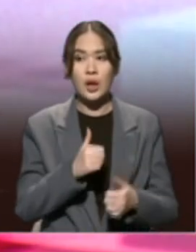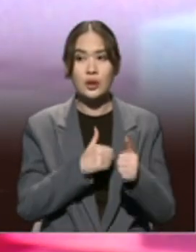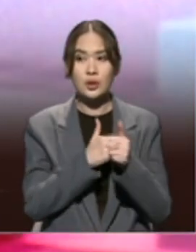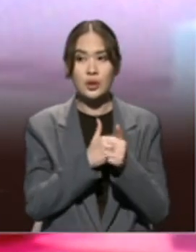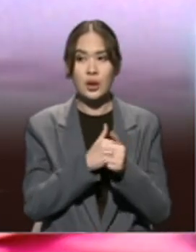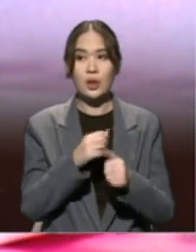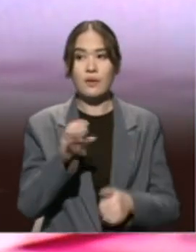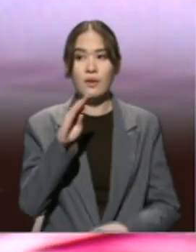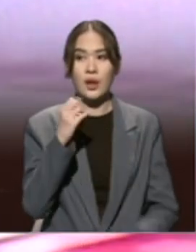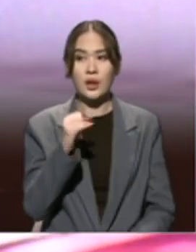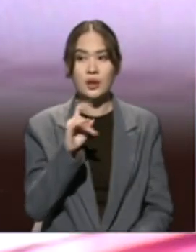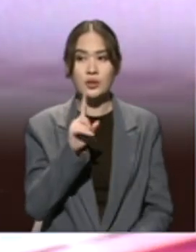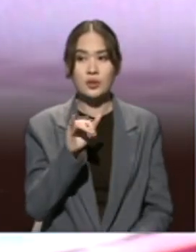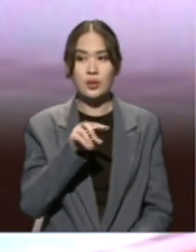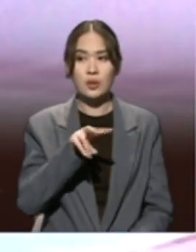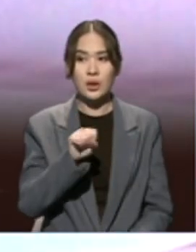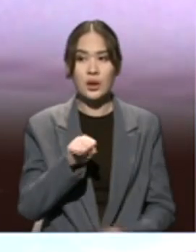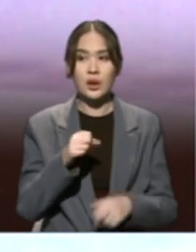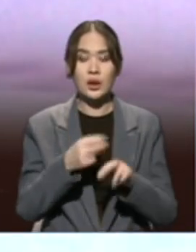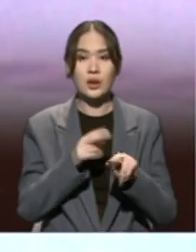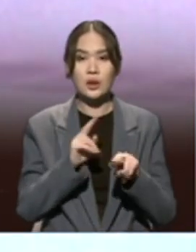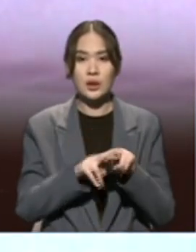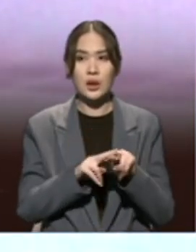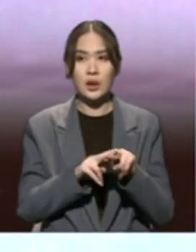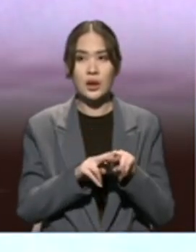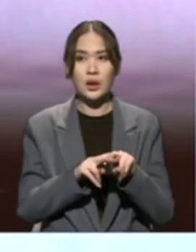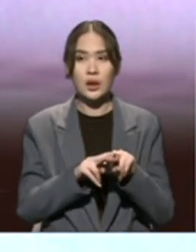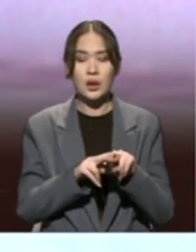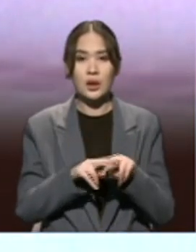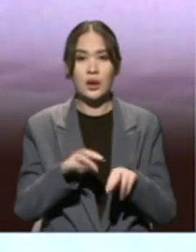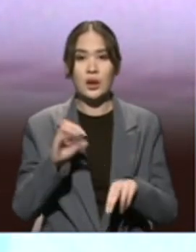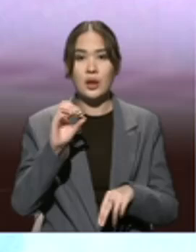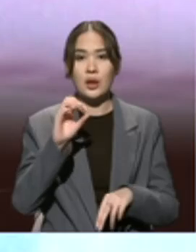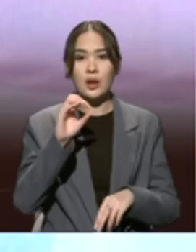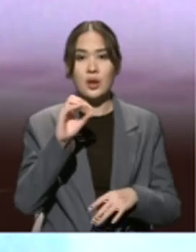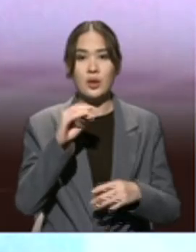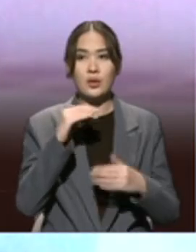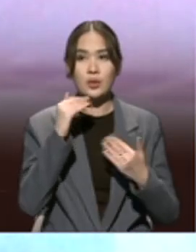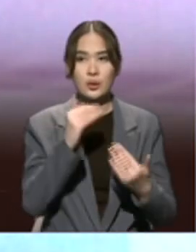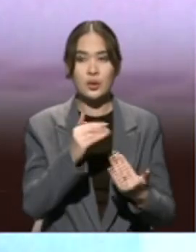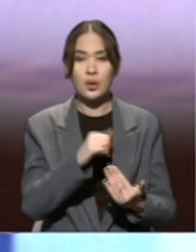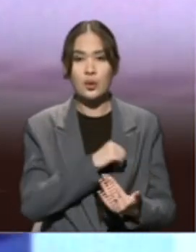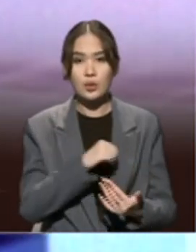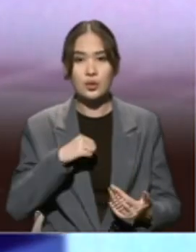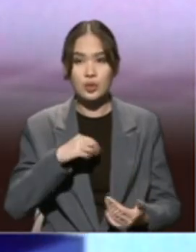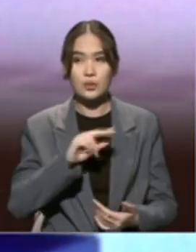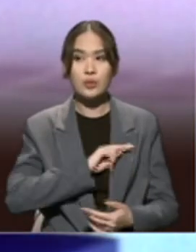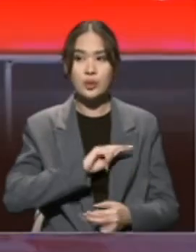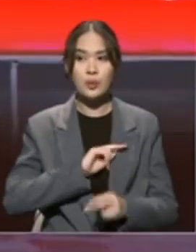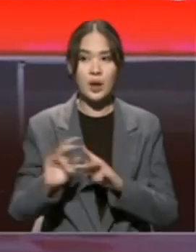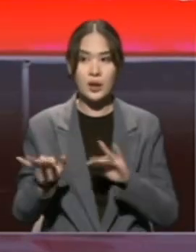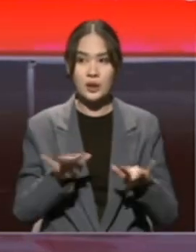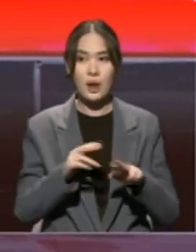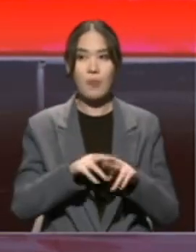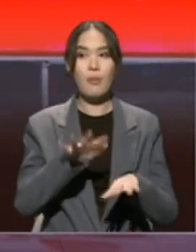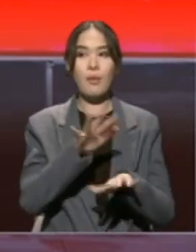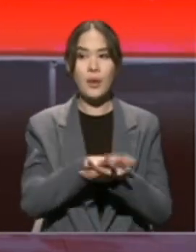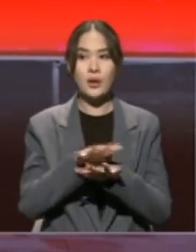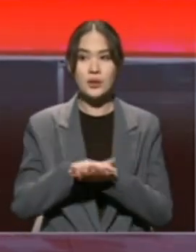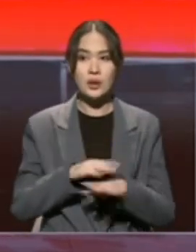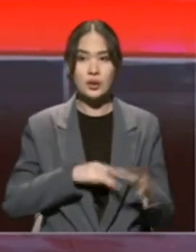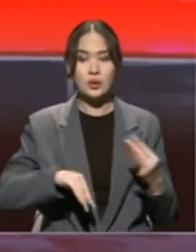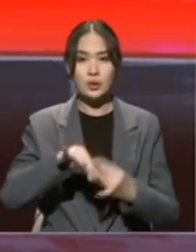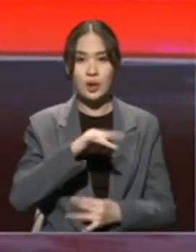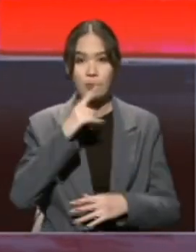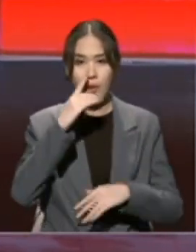Талғат Файзуллаұлы Ерғалиев мырза. Иә, Ерғалиев. Қазір сол жұмыспен айналысып жатыр. Банктермен сөйлесіп жатыр. Жақында